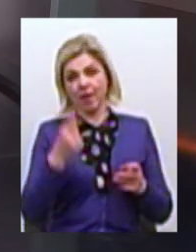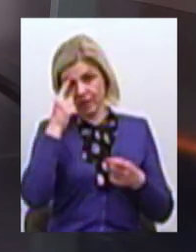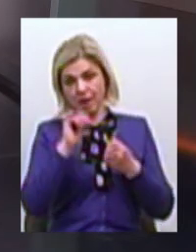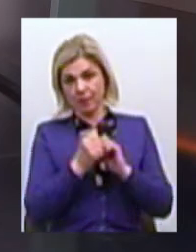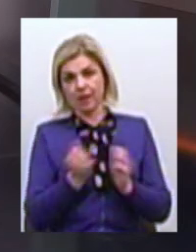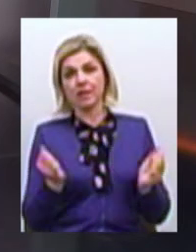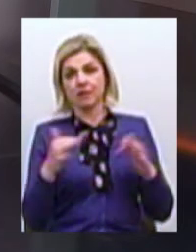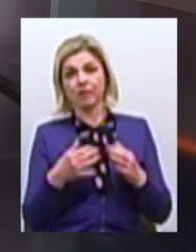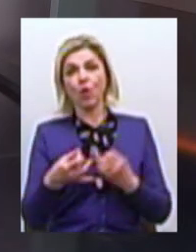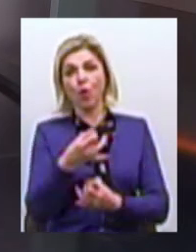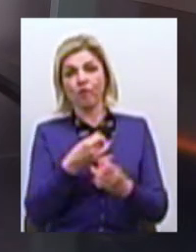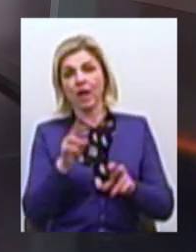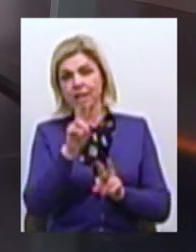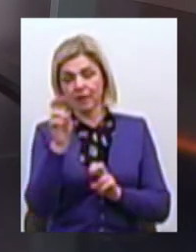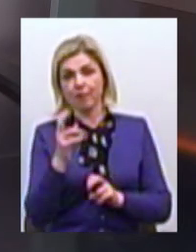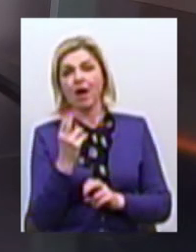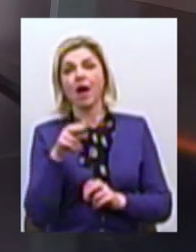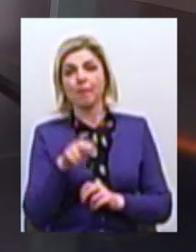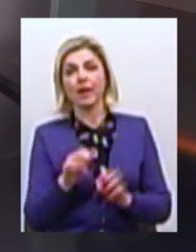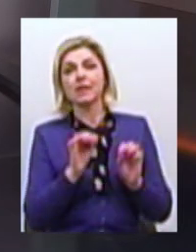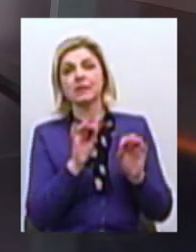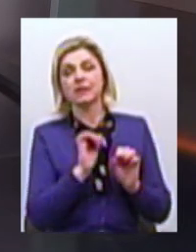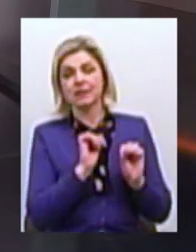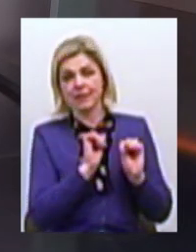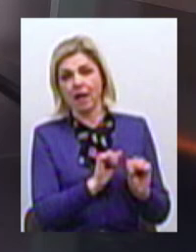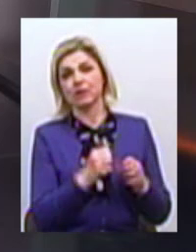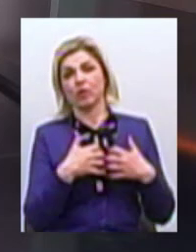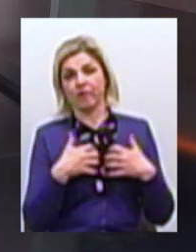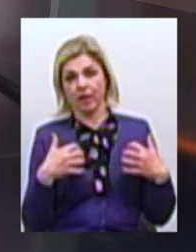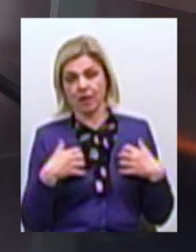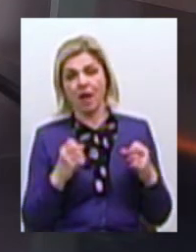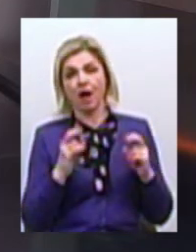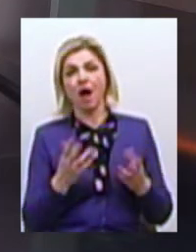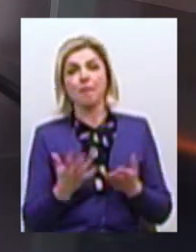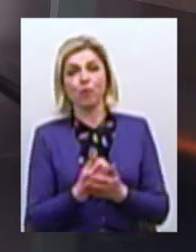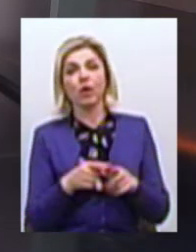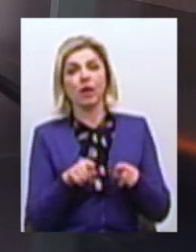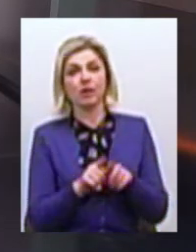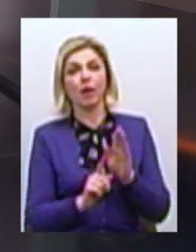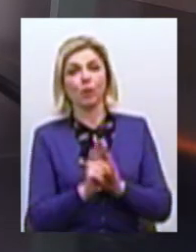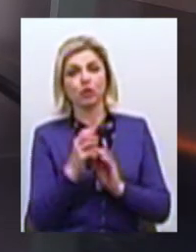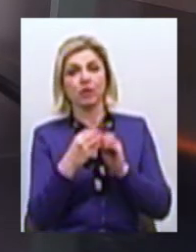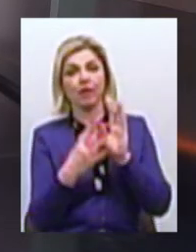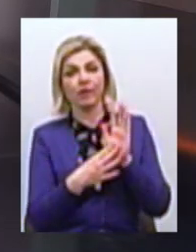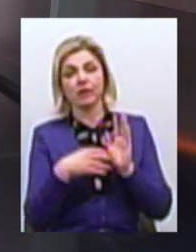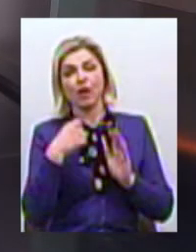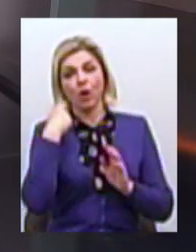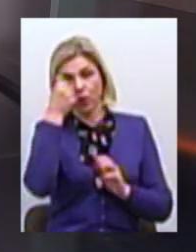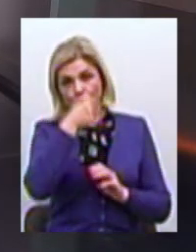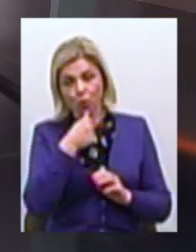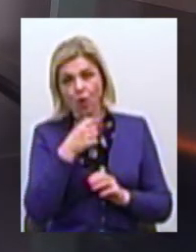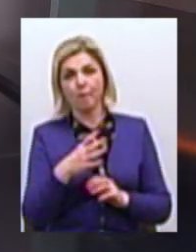задля обговорення теми КП «Центр захисту тварин». Дивіться, як склалося так, що з початку 2019 року було